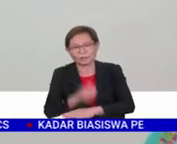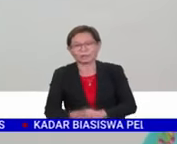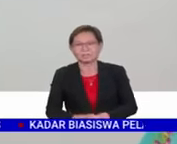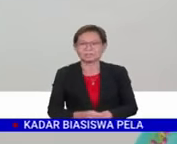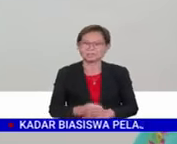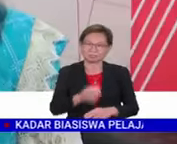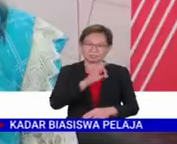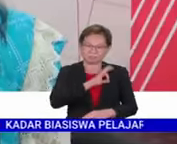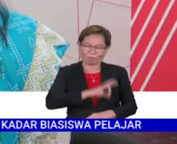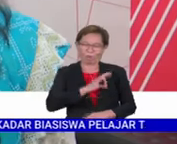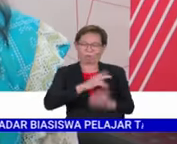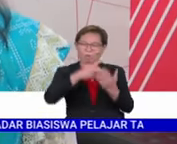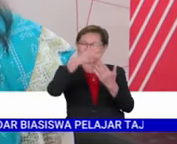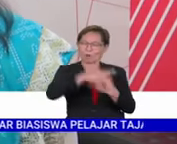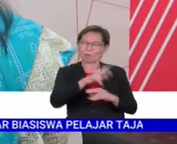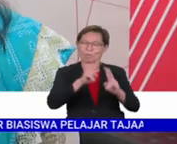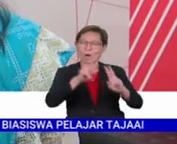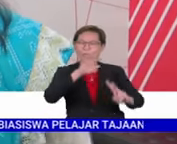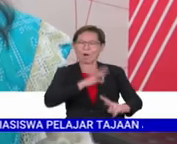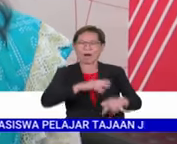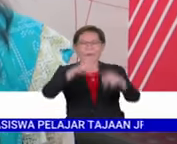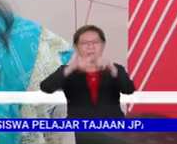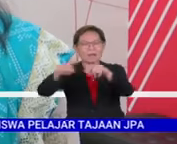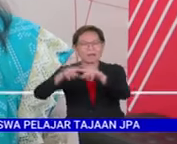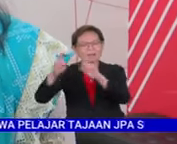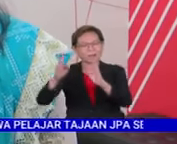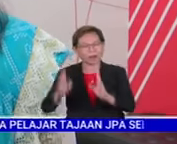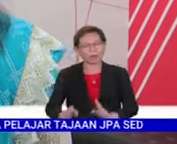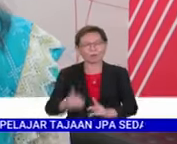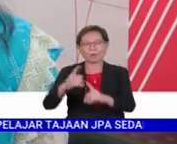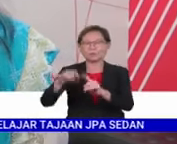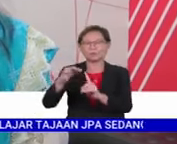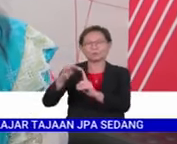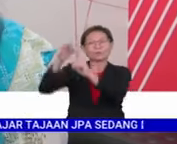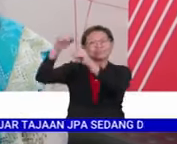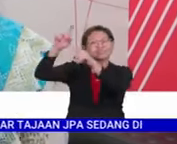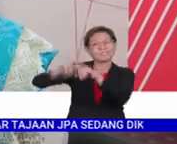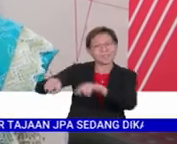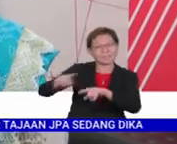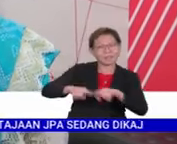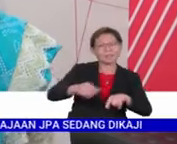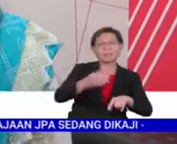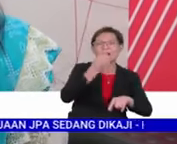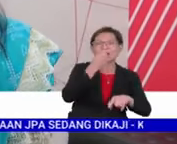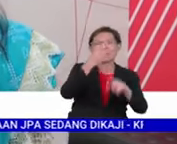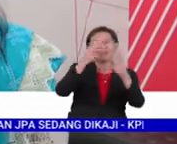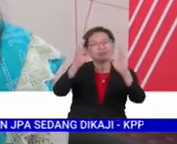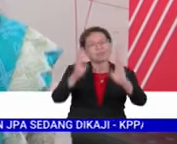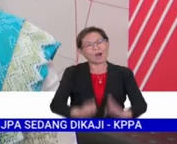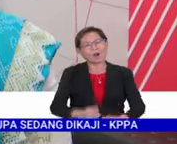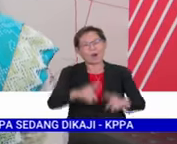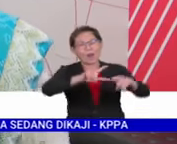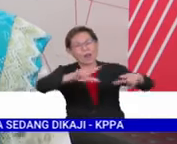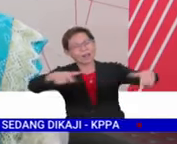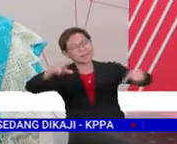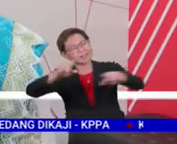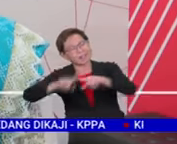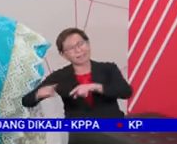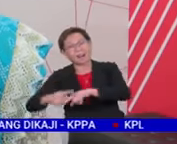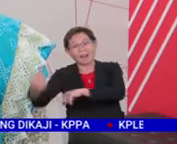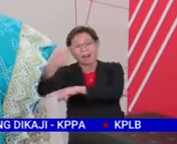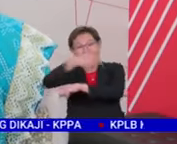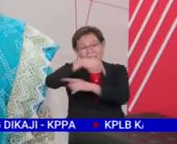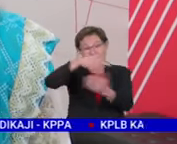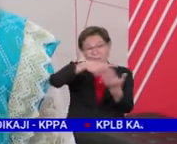paling bermanfaat. Kita pelbagai kaum, lagi special lah kita pelbagai makanan, kaum, language. Lepas tu hari ni